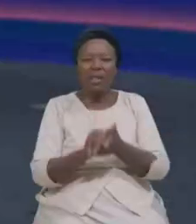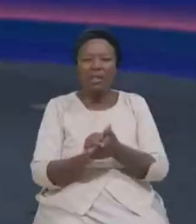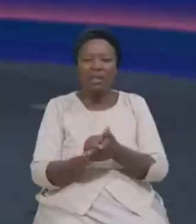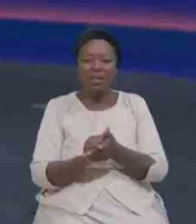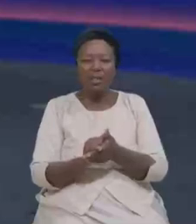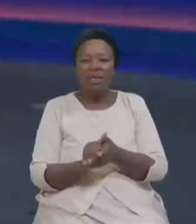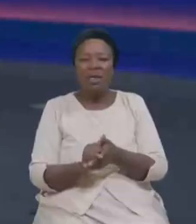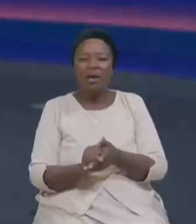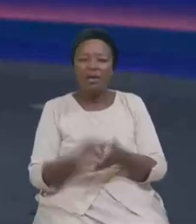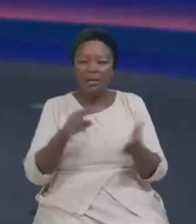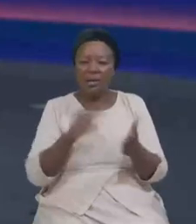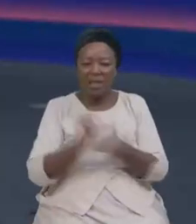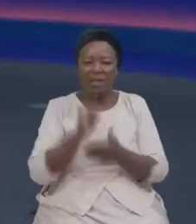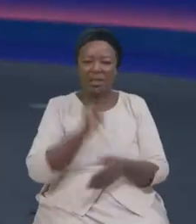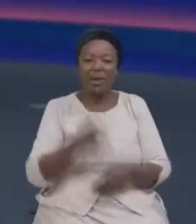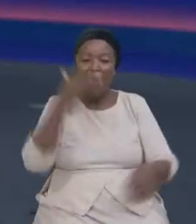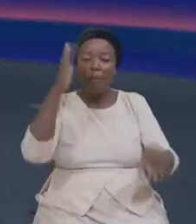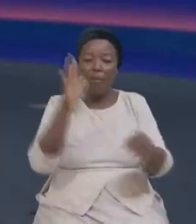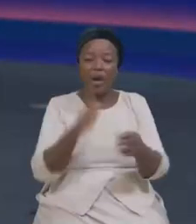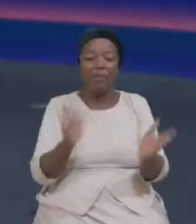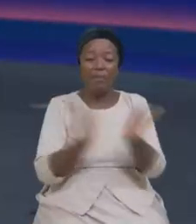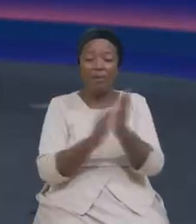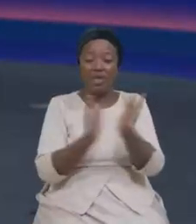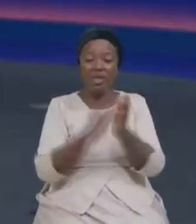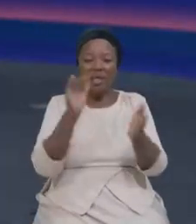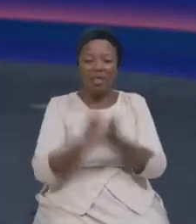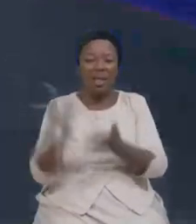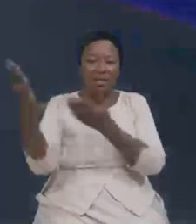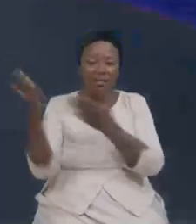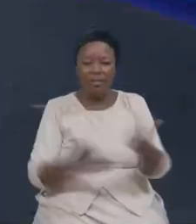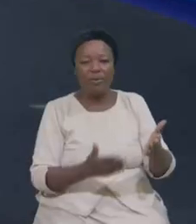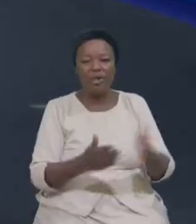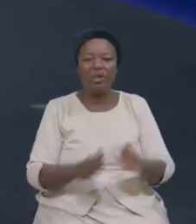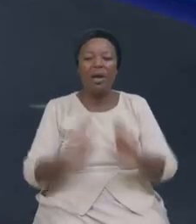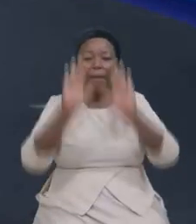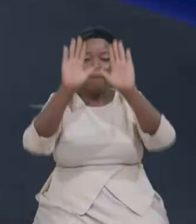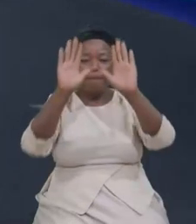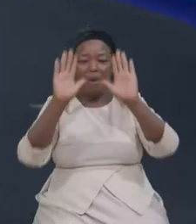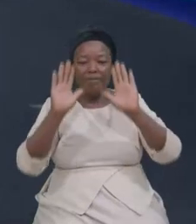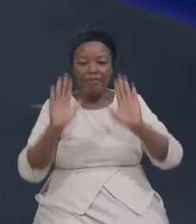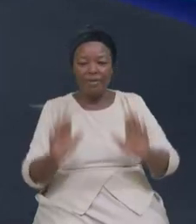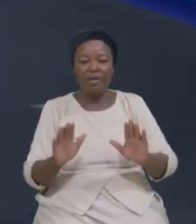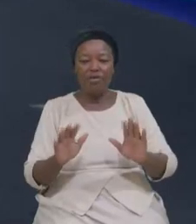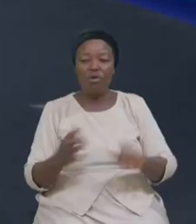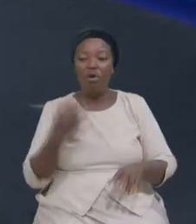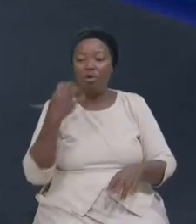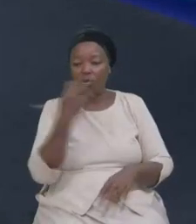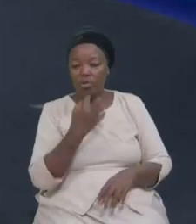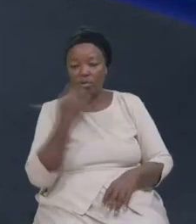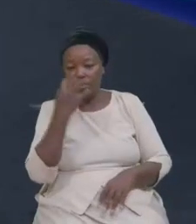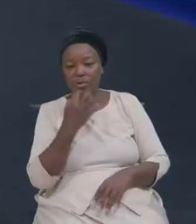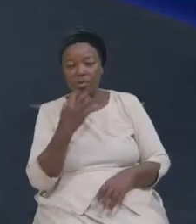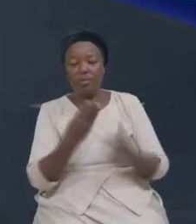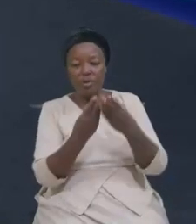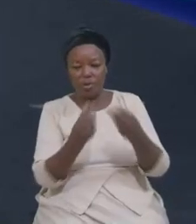qui apportent les solutions merveilleuses. Les louanges qui apportent les solutions merveilleuses. Je vais vous